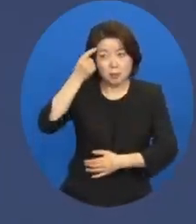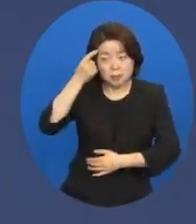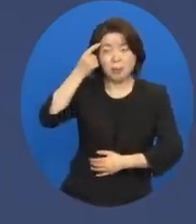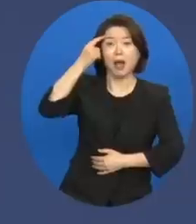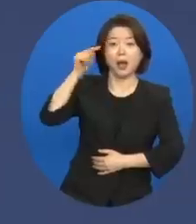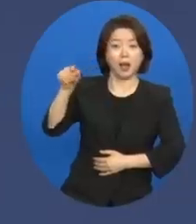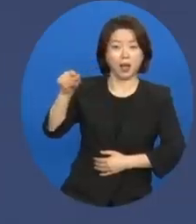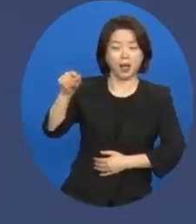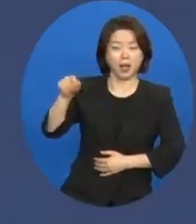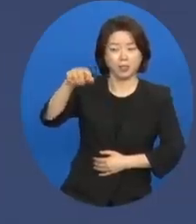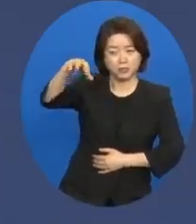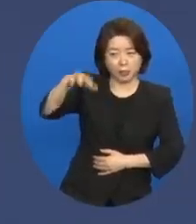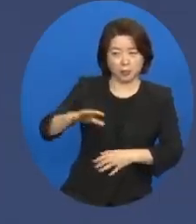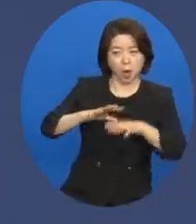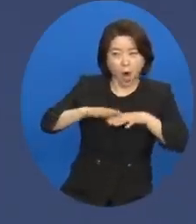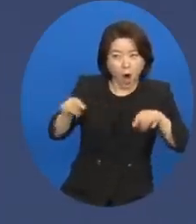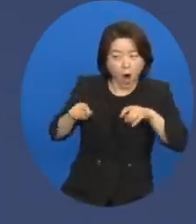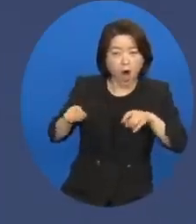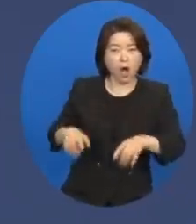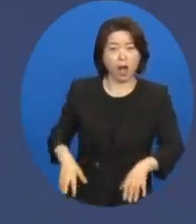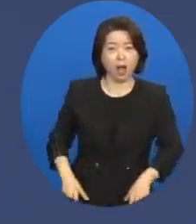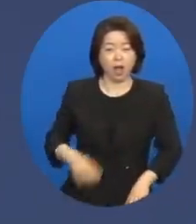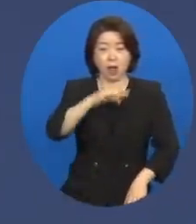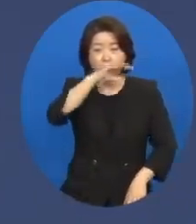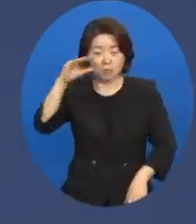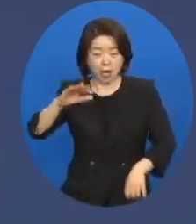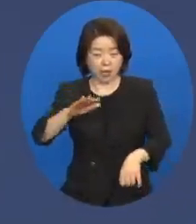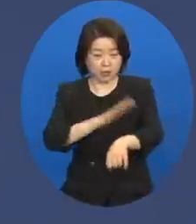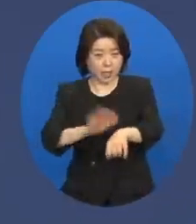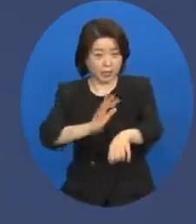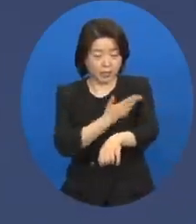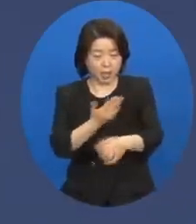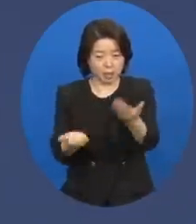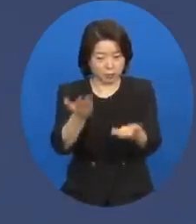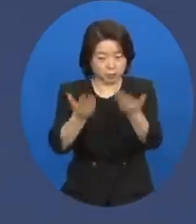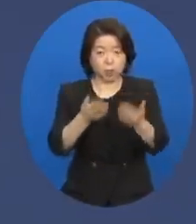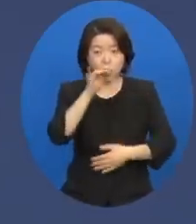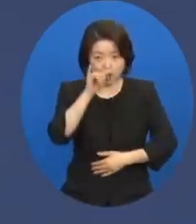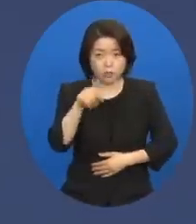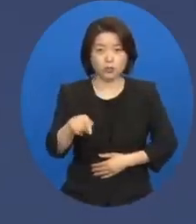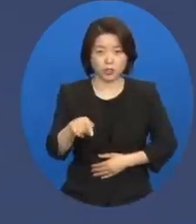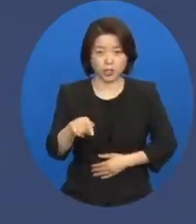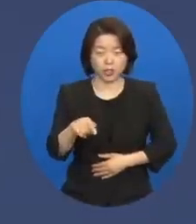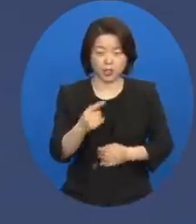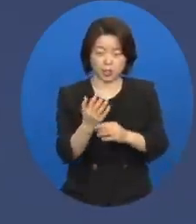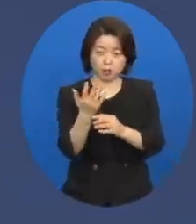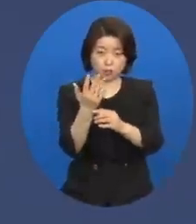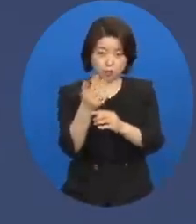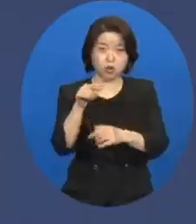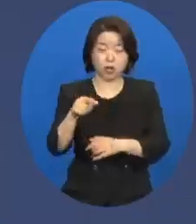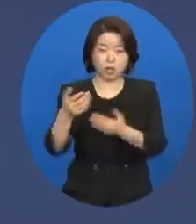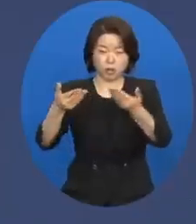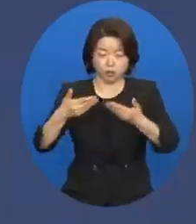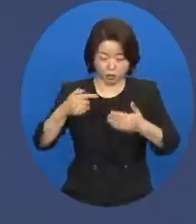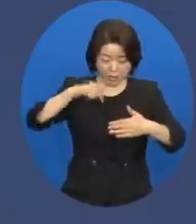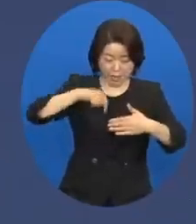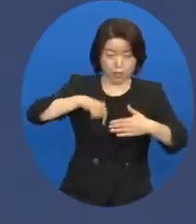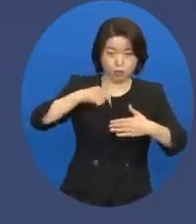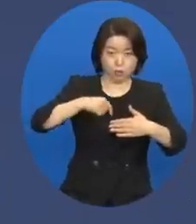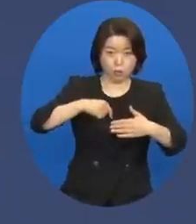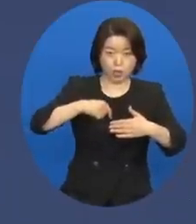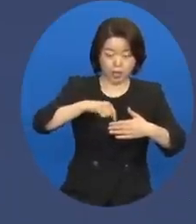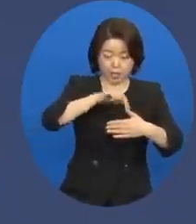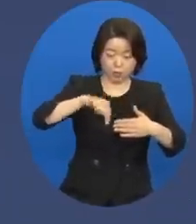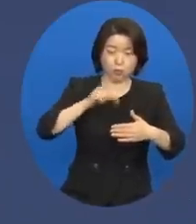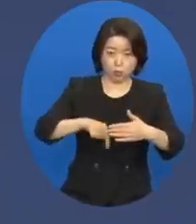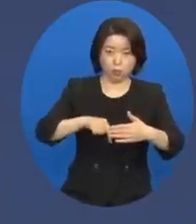그 앞에서 두려워하며 그리고 옳고 그름을 분별할 수 있도록 그렇게 등불처럼 두신 게 우리 내면에, 내면